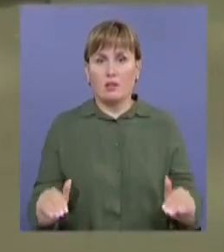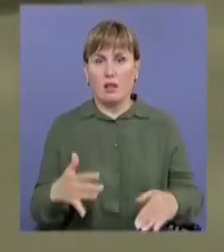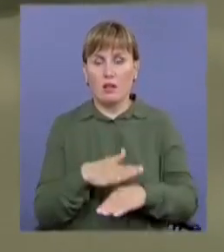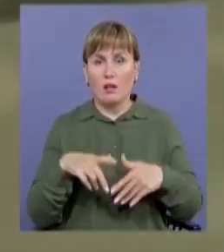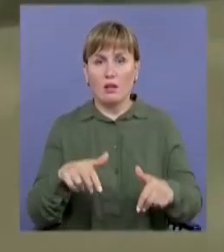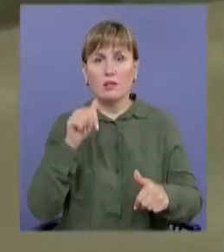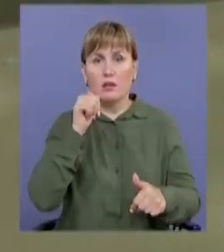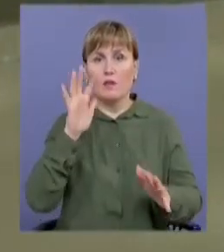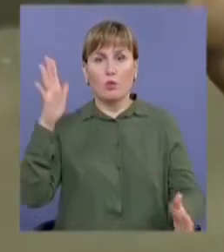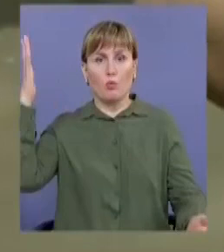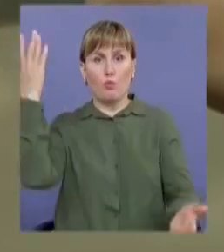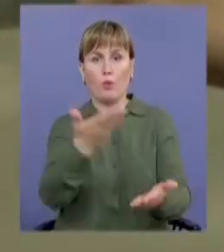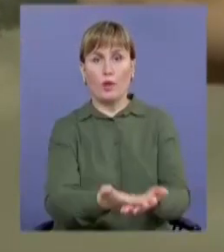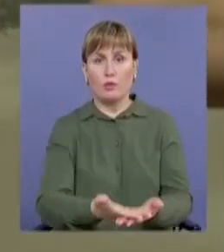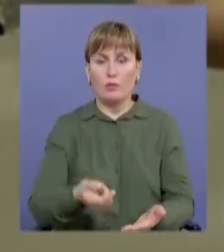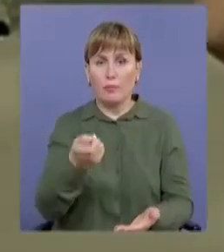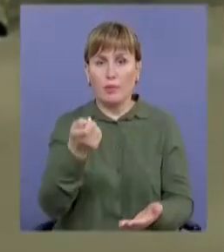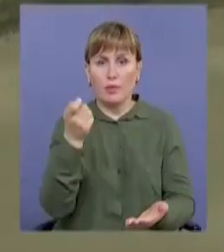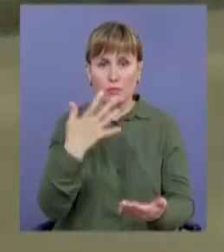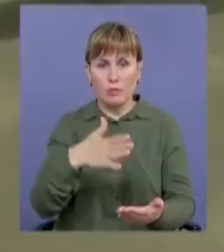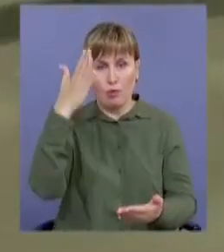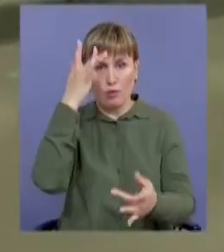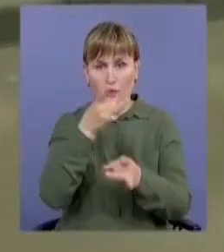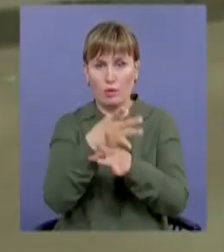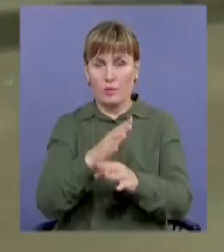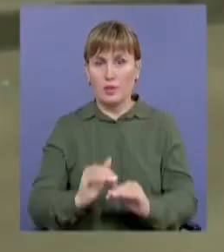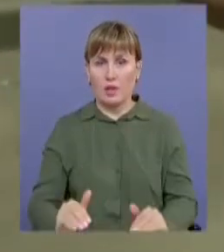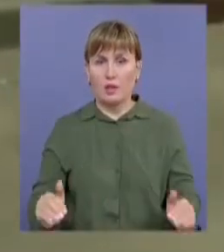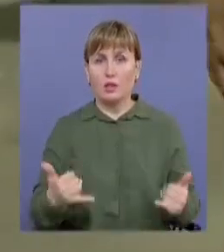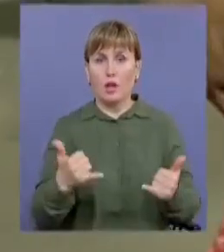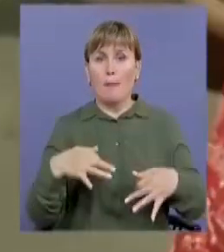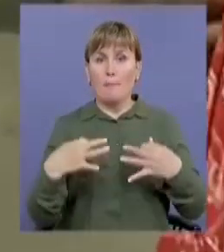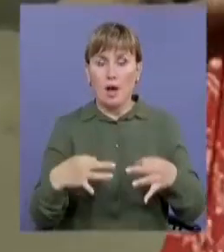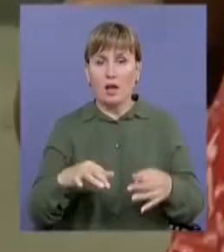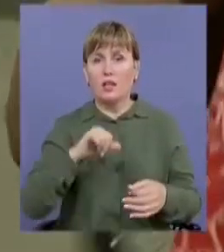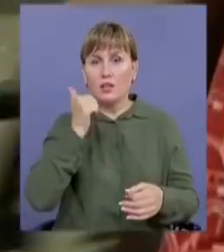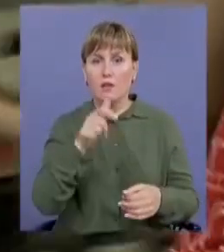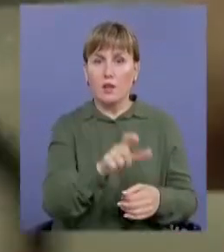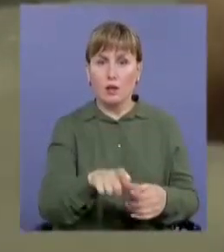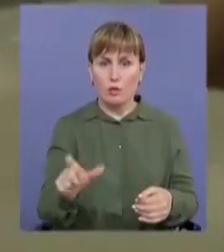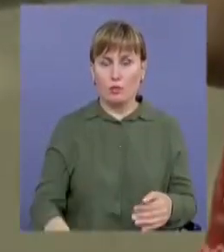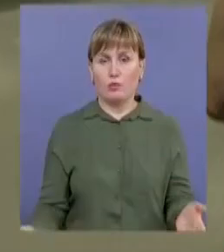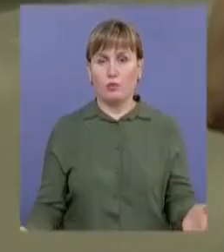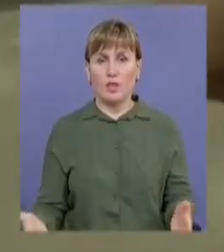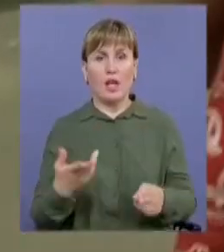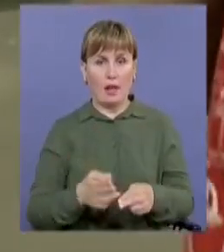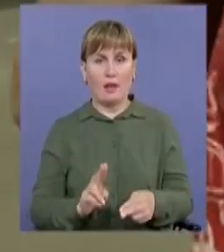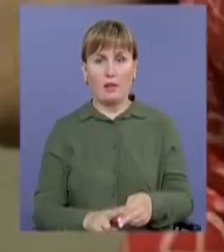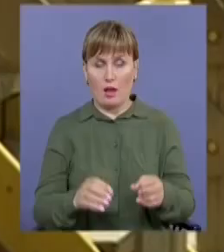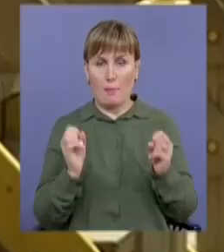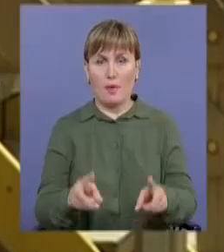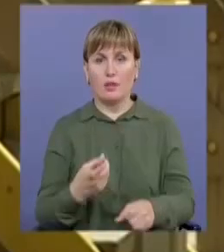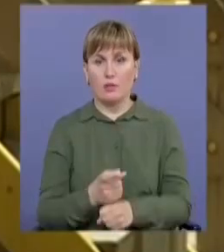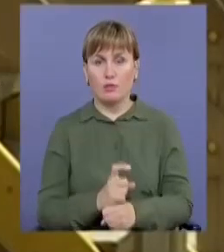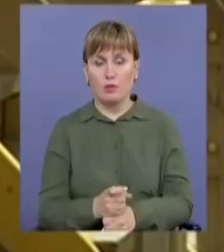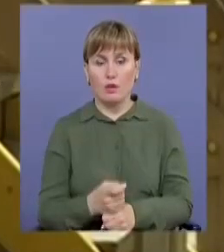что завтра, не дай Аллах, упадет там кусочек, он разобьет голову сразу. Сейчас машина, а завтра люди будут. Это, ну, это опасно.